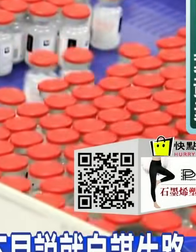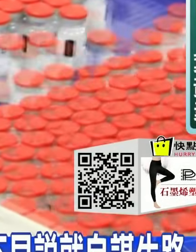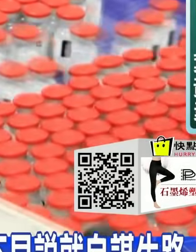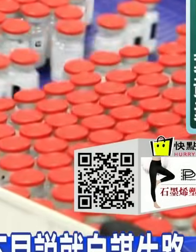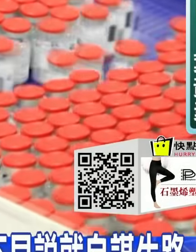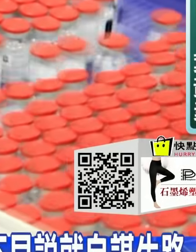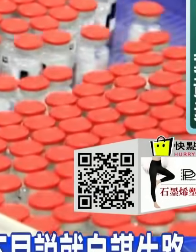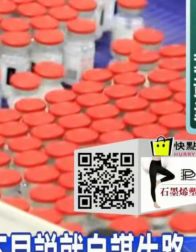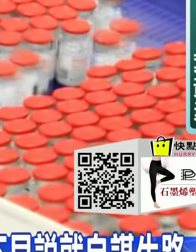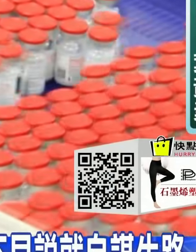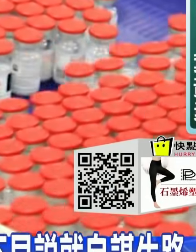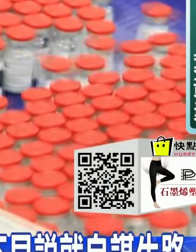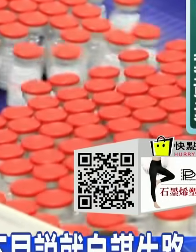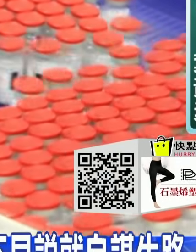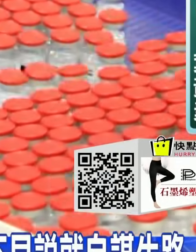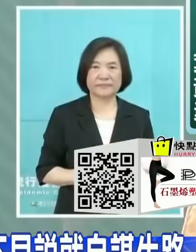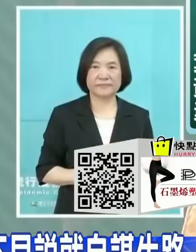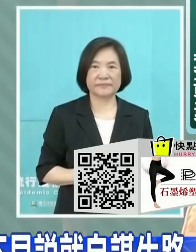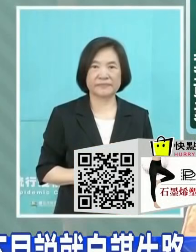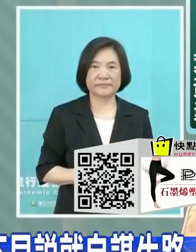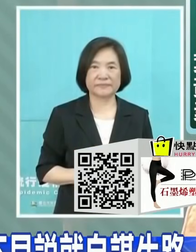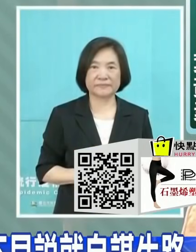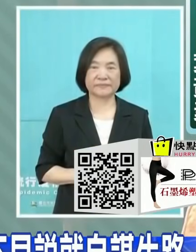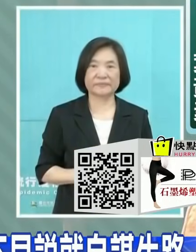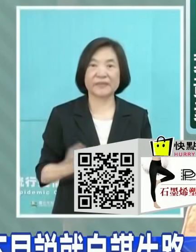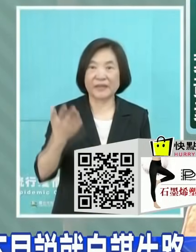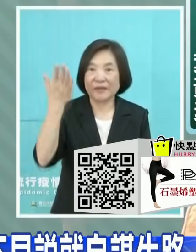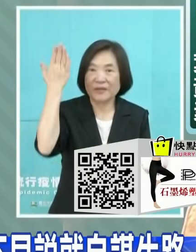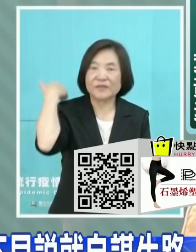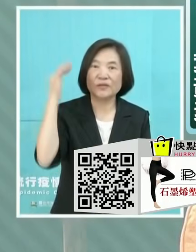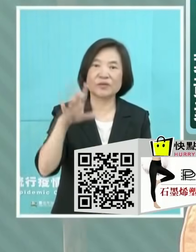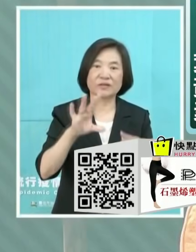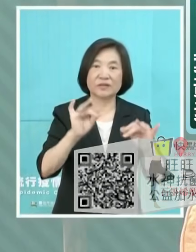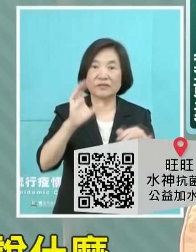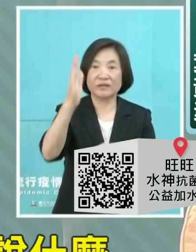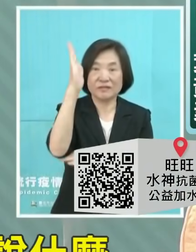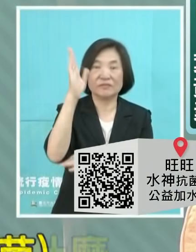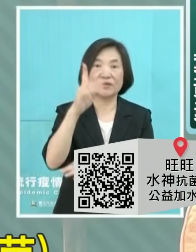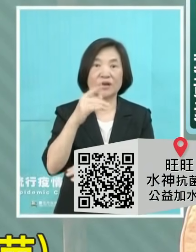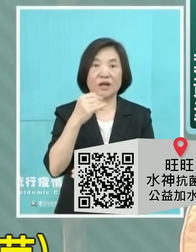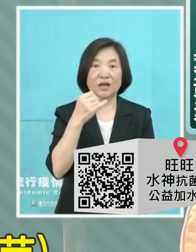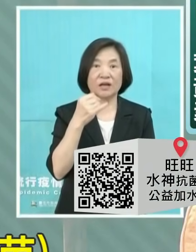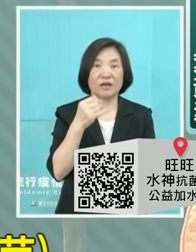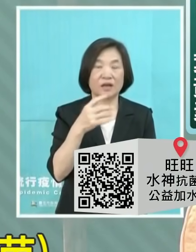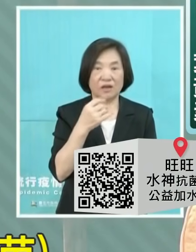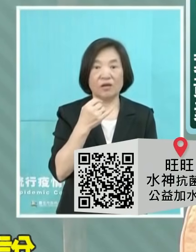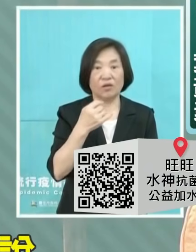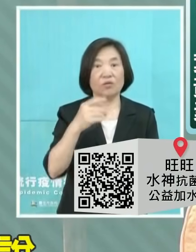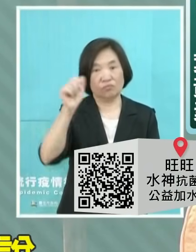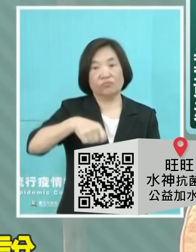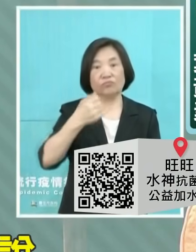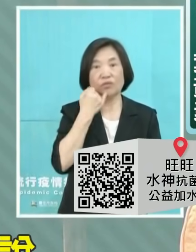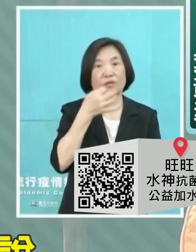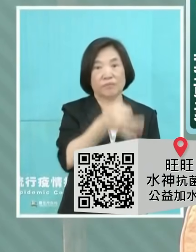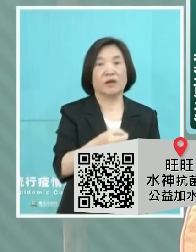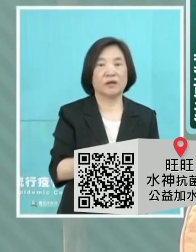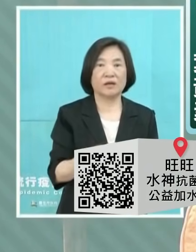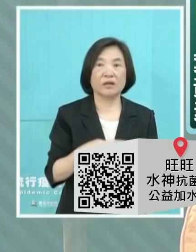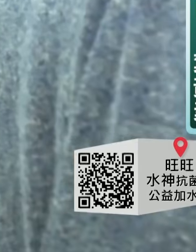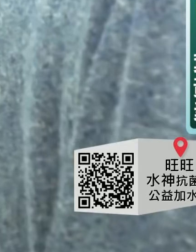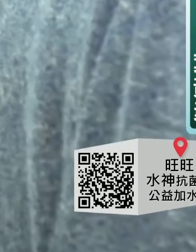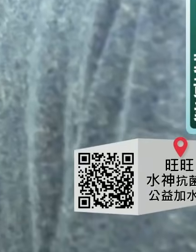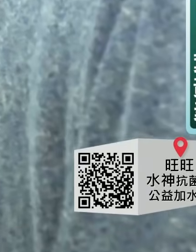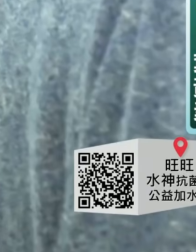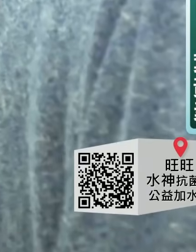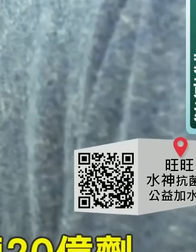疫苗，台湾买的疫苗到底在哪里？ 以前曾经有一度又说什么地方政府可以买，我当时就不太高兴，说你要讲就早一点讲，我自己自谋